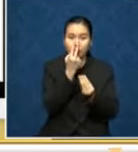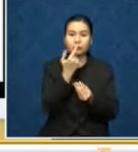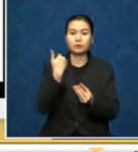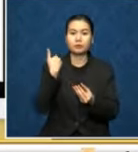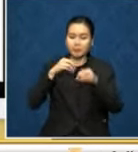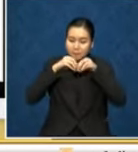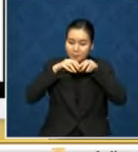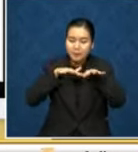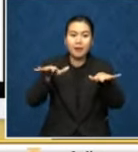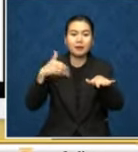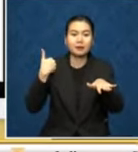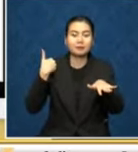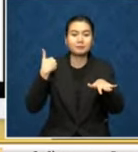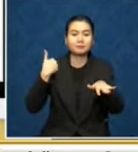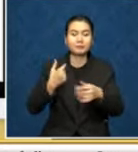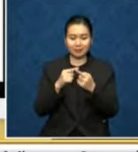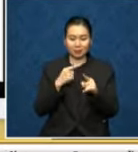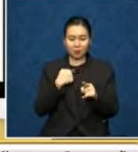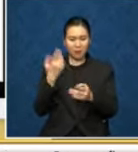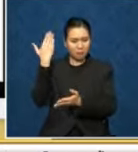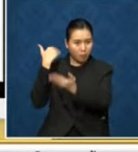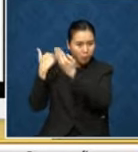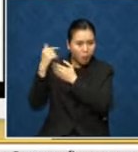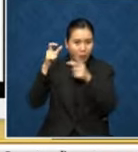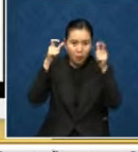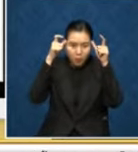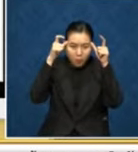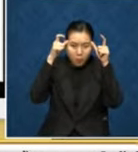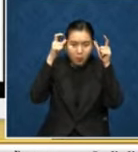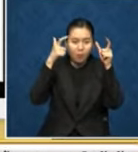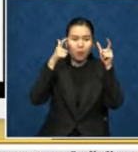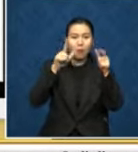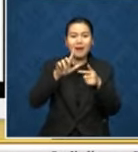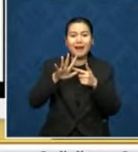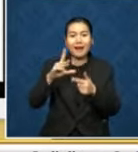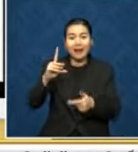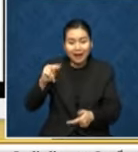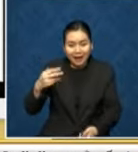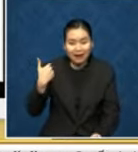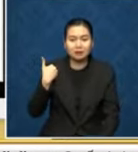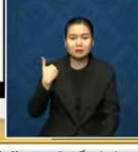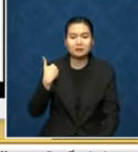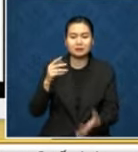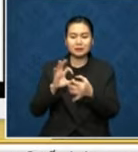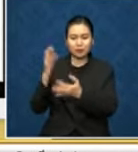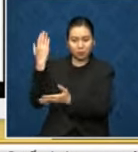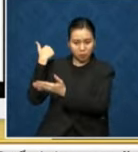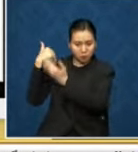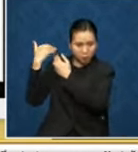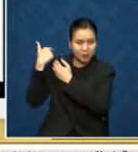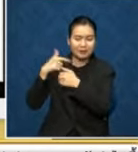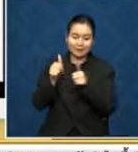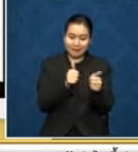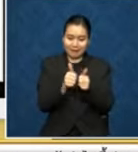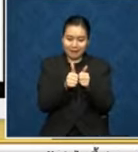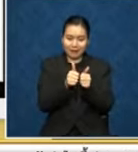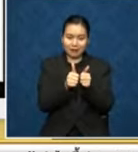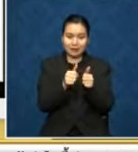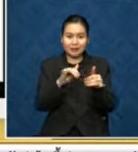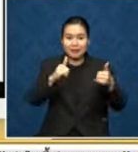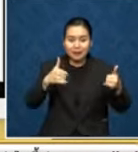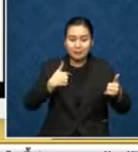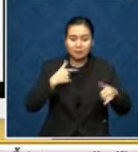เผยแพร่แต่การแข่งขันวานานนั้นตั้งอดีตจนถึงปัจจุบันจะทำการเล่นหรือการแข่งขันตั้ง